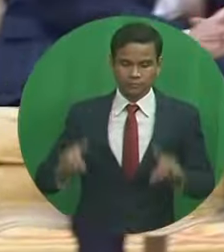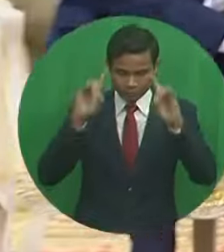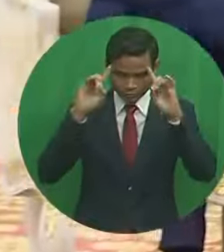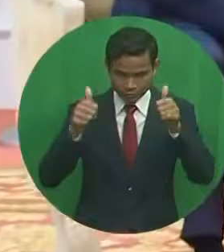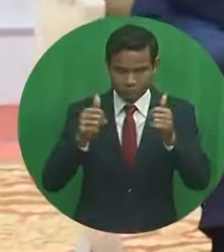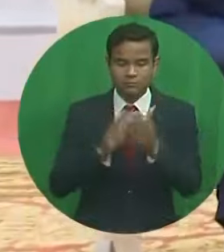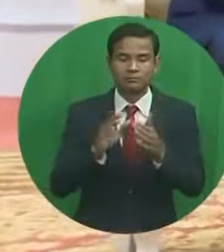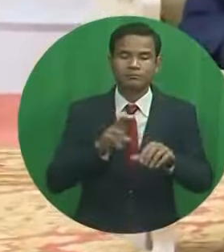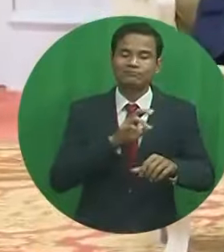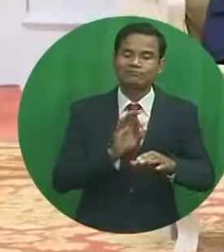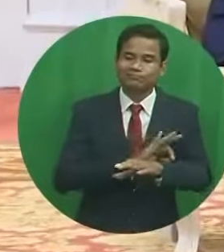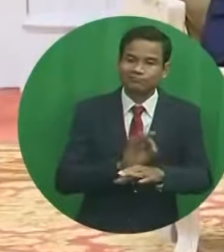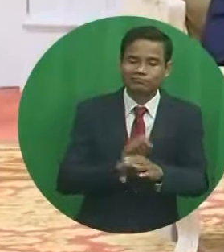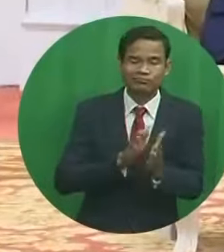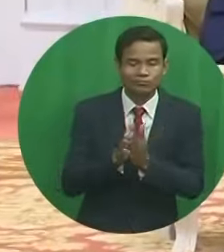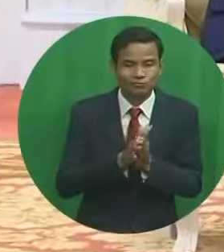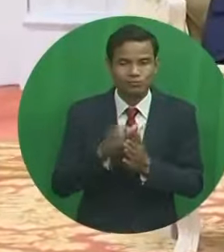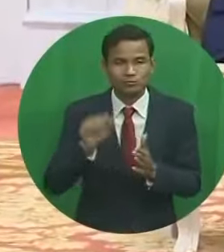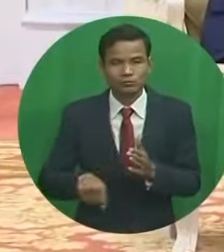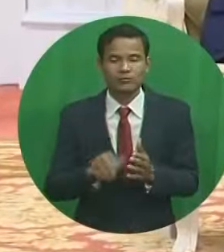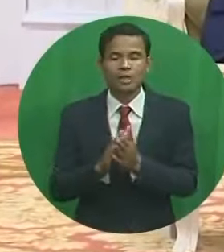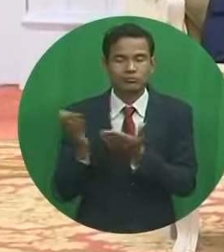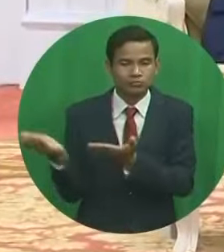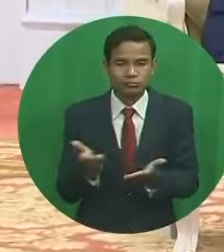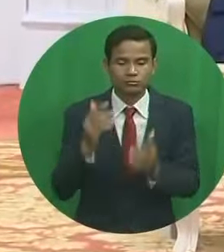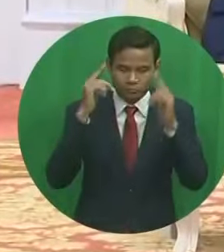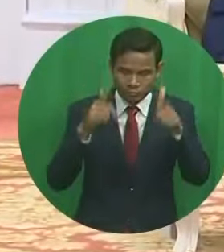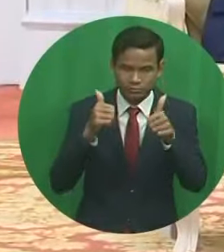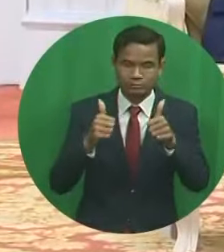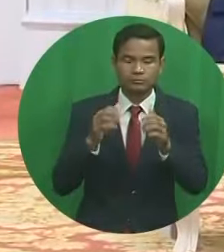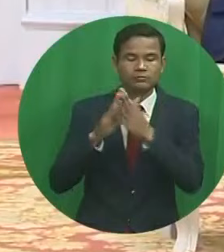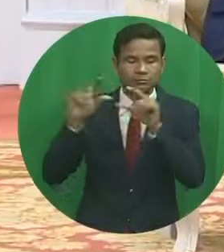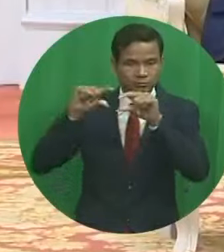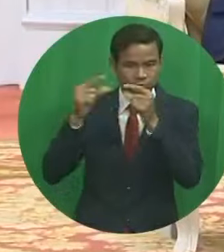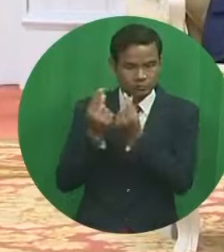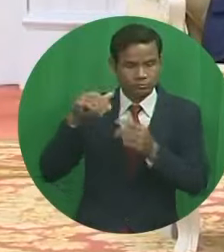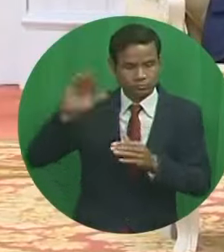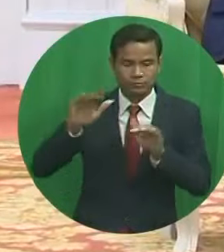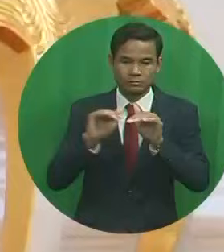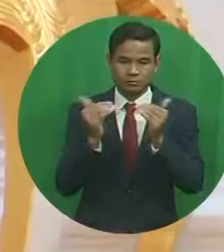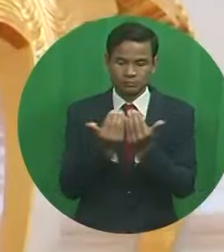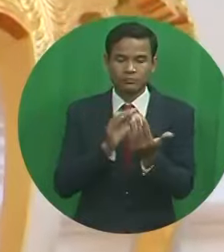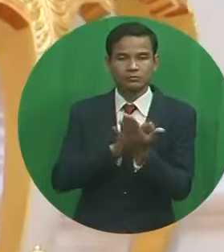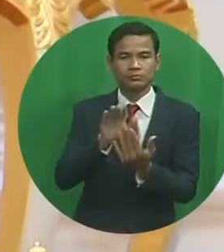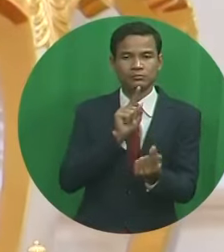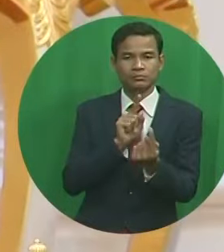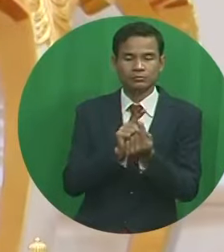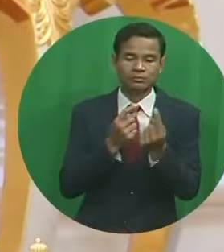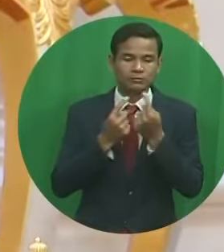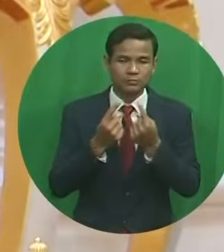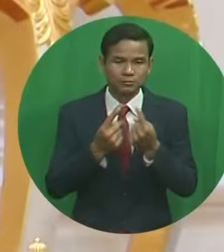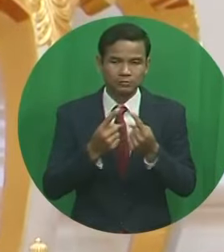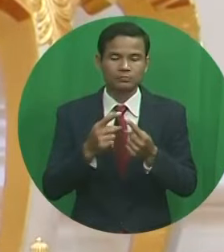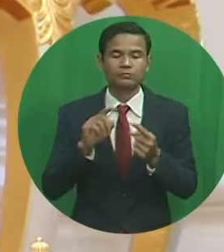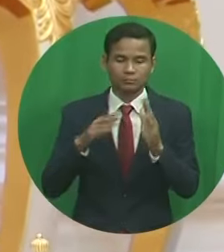ដែលបានឆ្លៀតពេលវេលាដ៏មមាញឹកអនុញ្ញាតឲ្យរូបឯកឧត្តមនិងគណៈប្រតិភូចូលជួបសម្ដែងការគូសមនិងពិភាក្សា